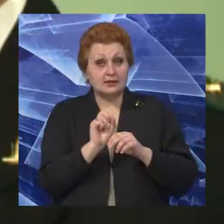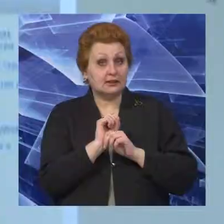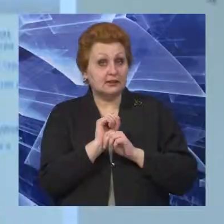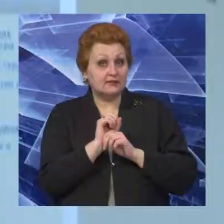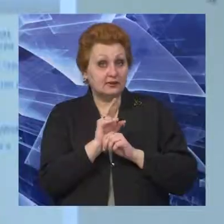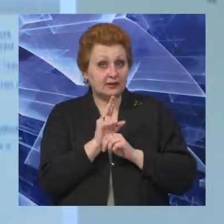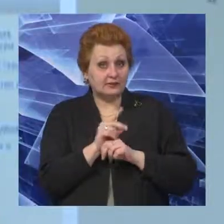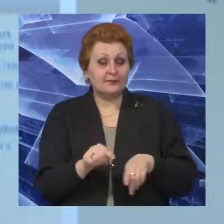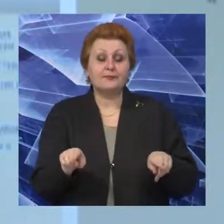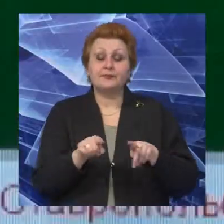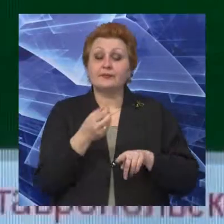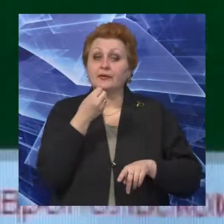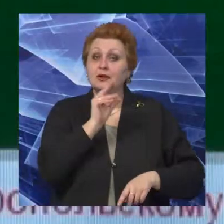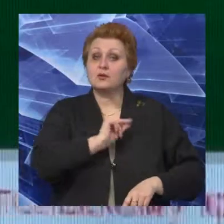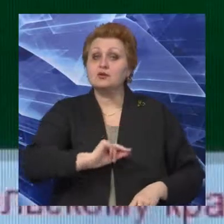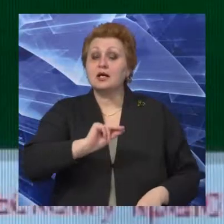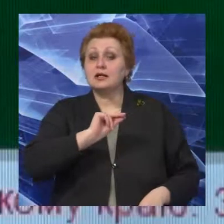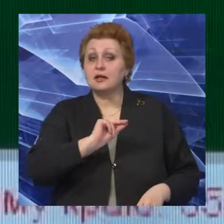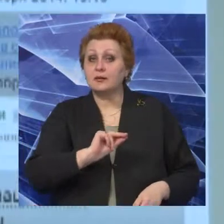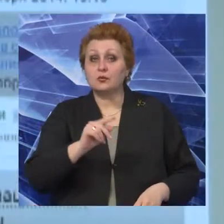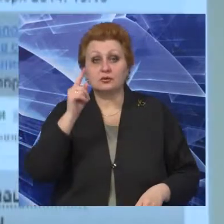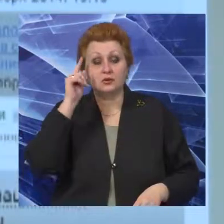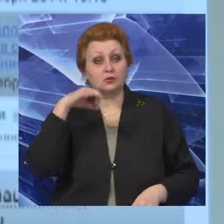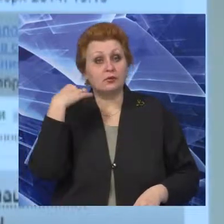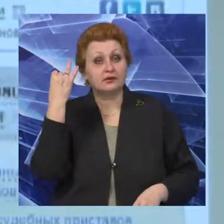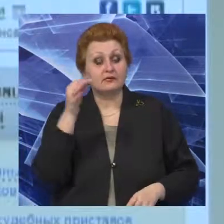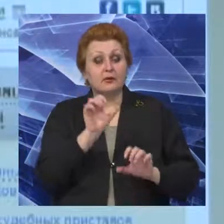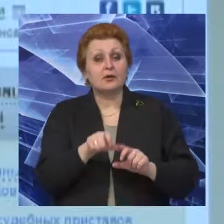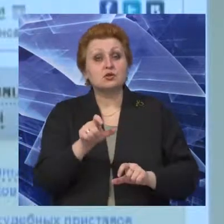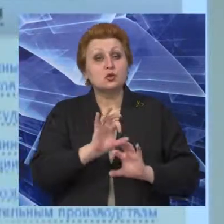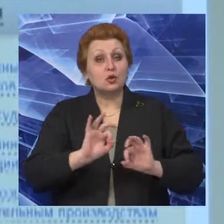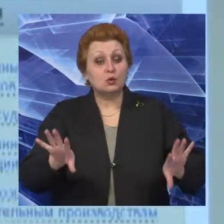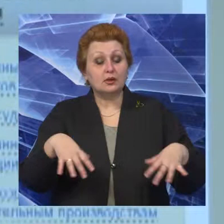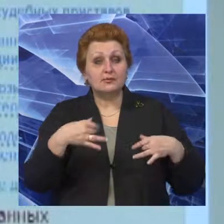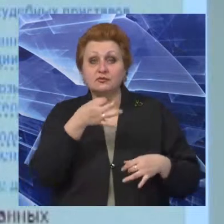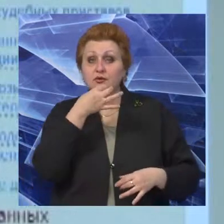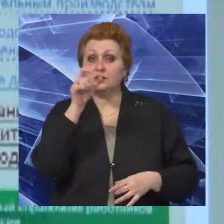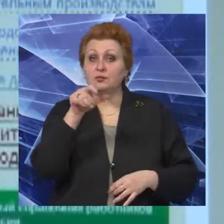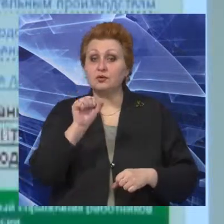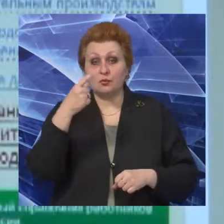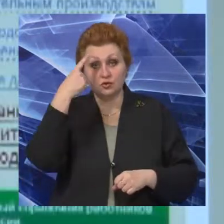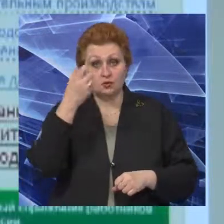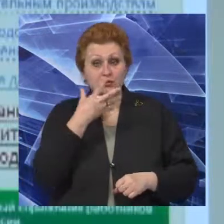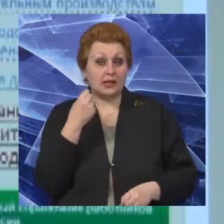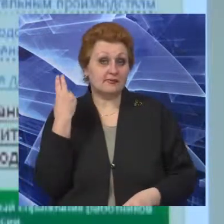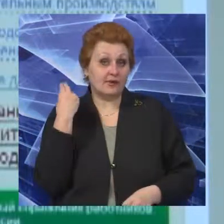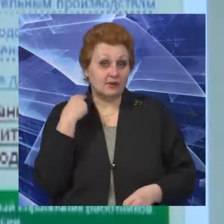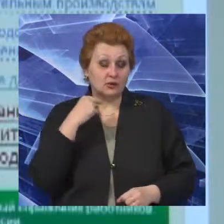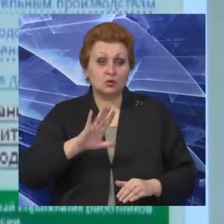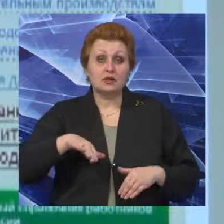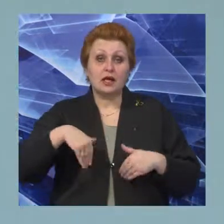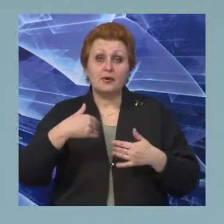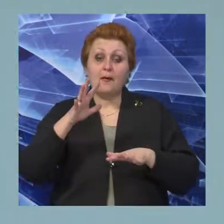уже 12. Немаловажной составляющей своей работы ставропольские приставы считают информирование населения. Сегодня любой россиянин может узнать о своих